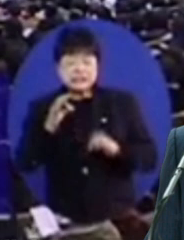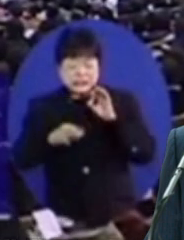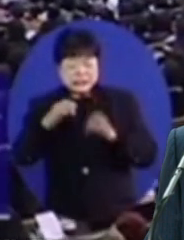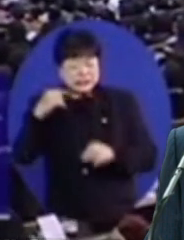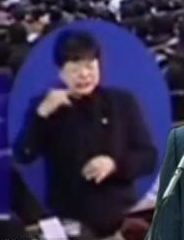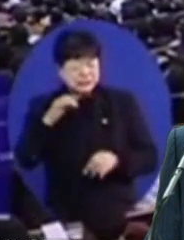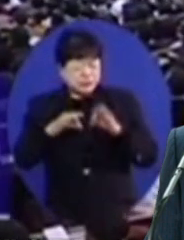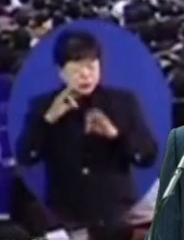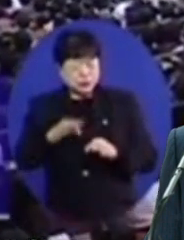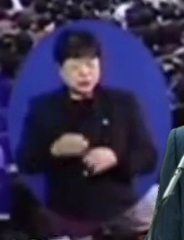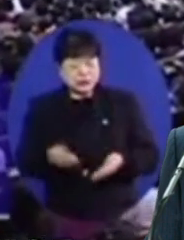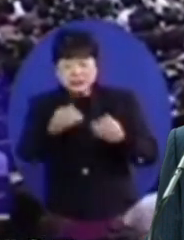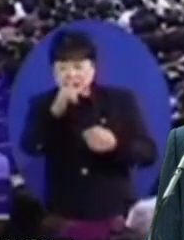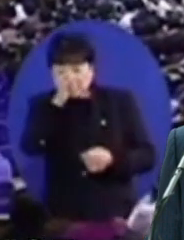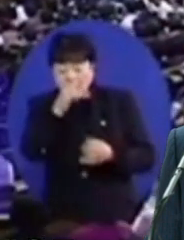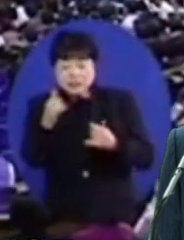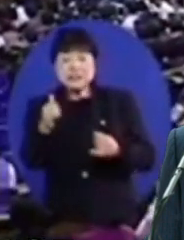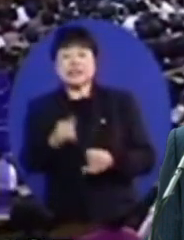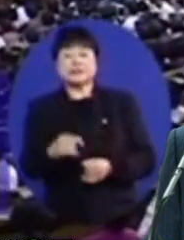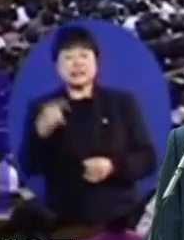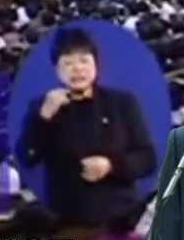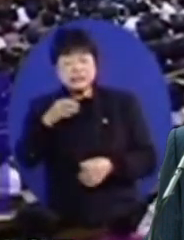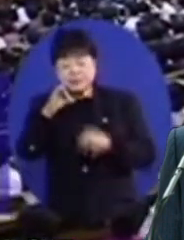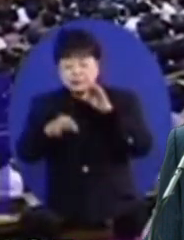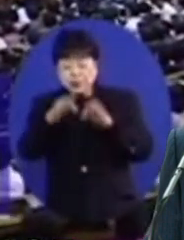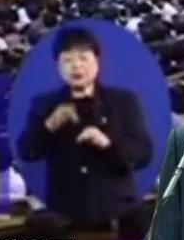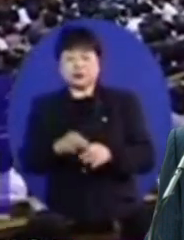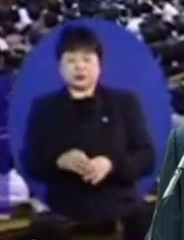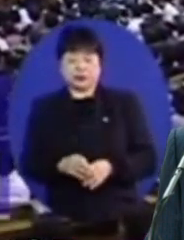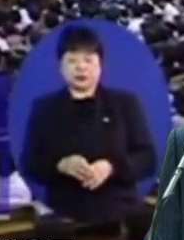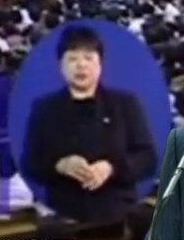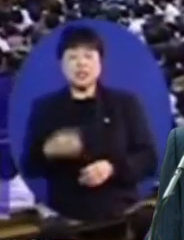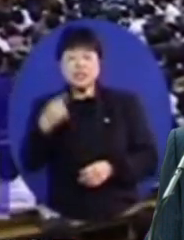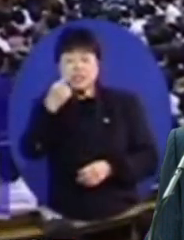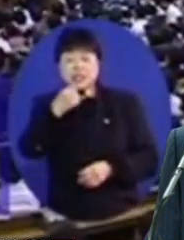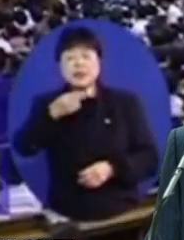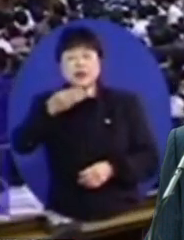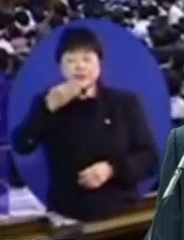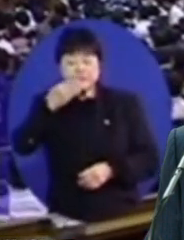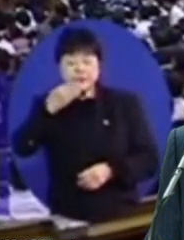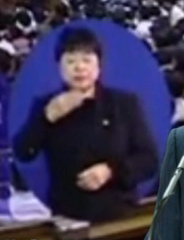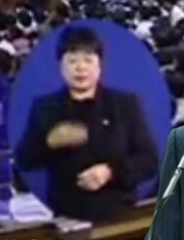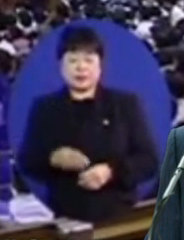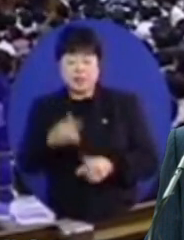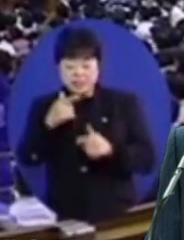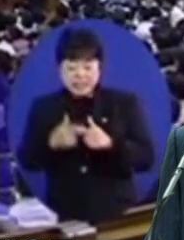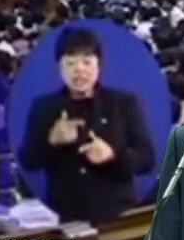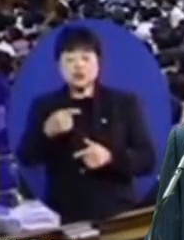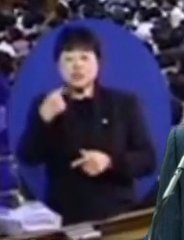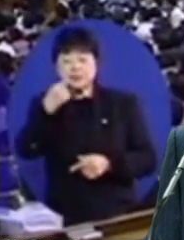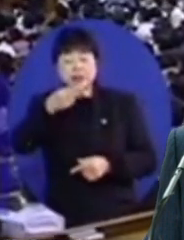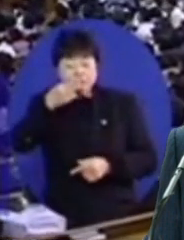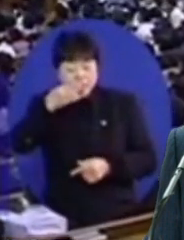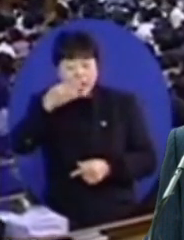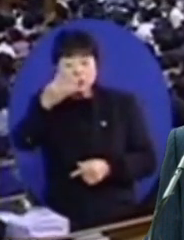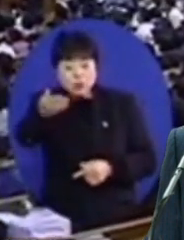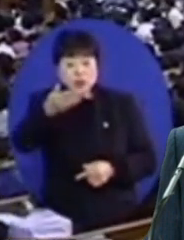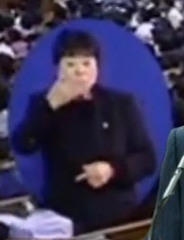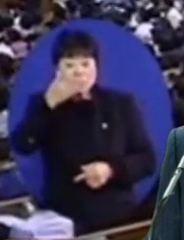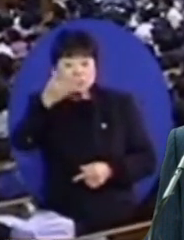가득히 담긴 그릇이 있는지라 사람들이 신포도주적신 세면을 우설주에 예수의 입에 되었다고 말한